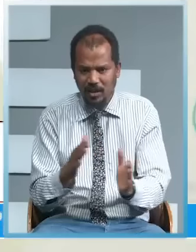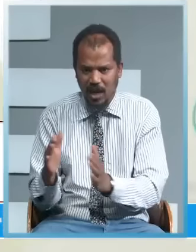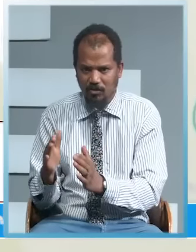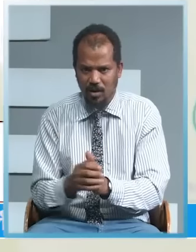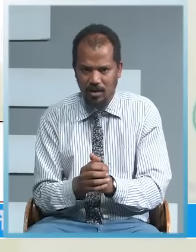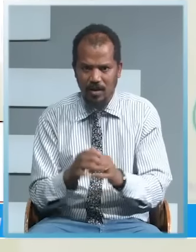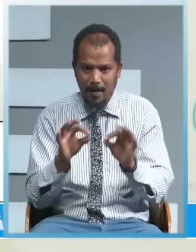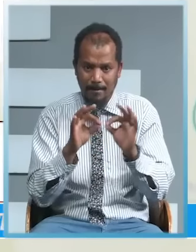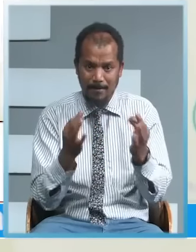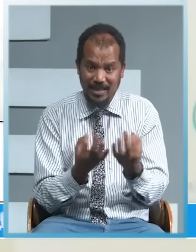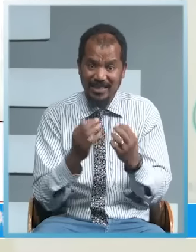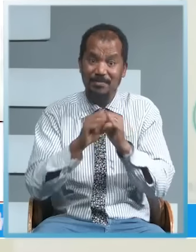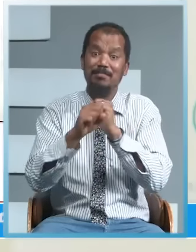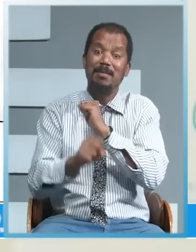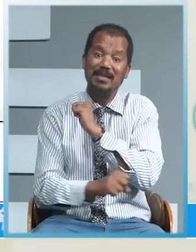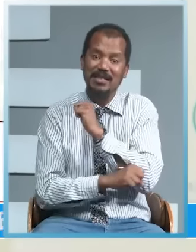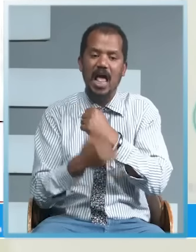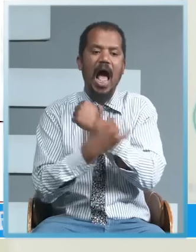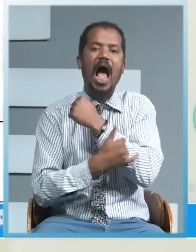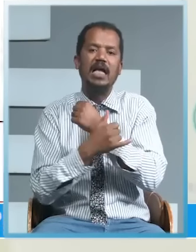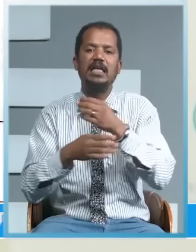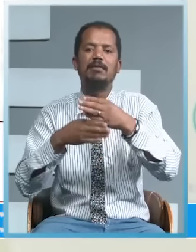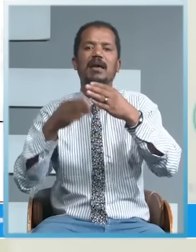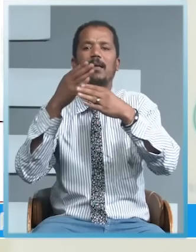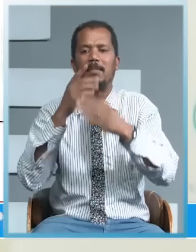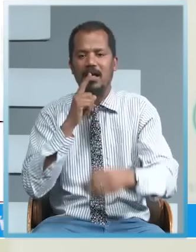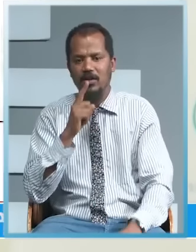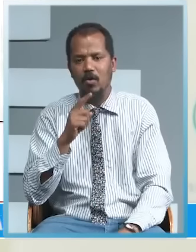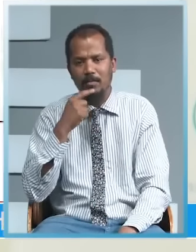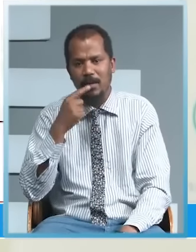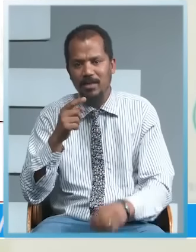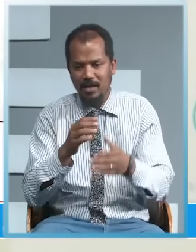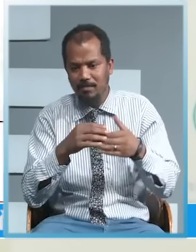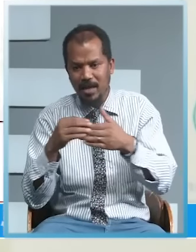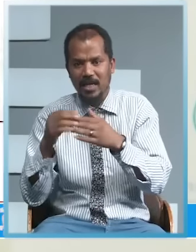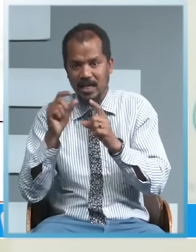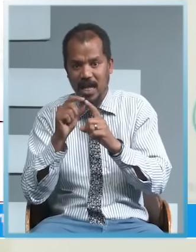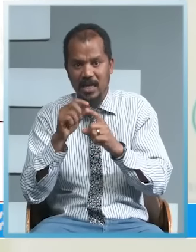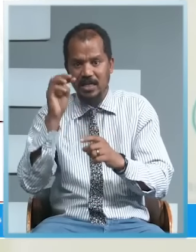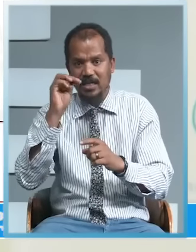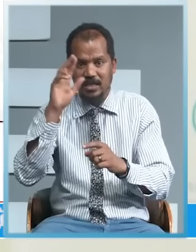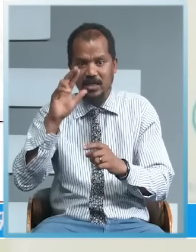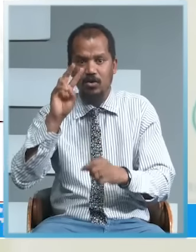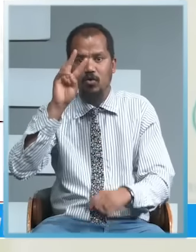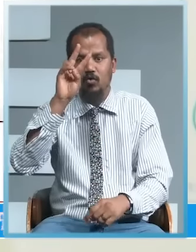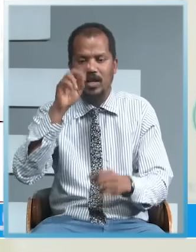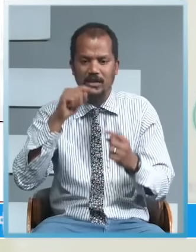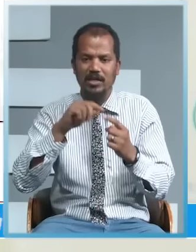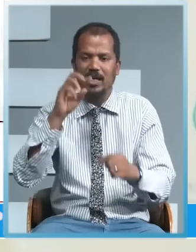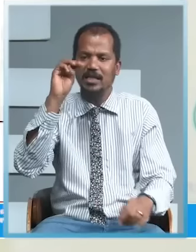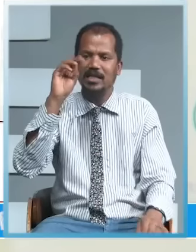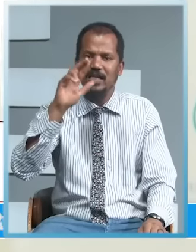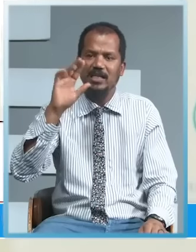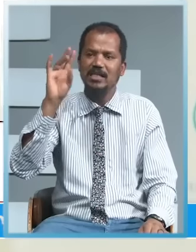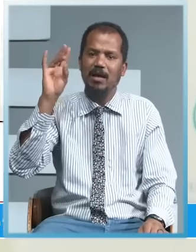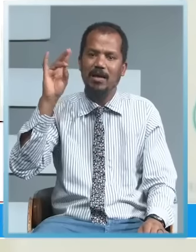ተዘጋጅቷል። ቤተሰብን መመስረት ሀገርን መገንባት ነው በሚል መሪ ቃል ከጥር 2 እስከ ጥር